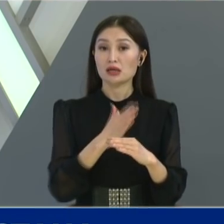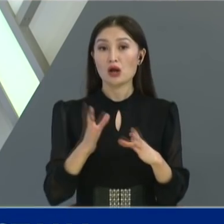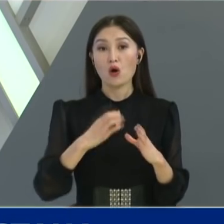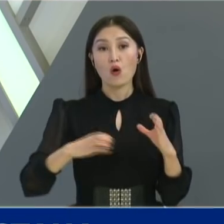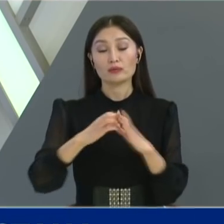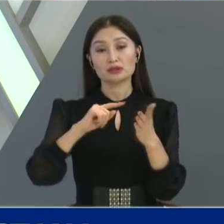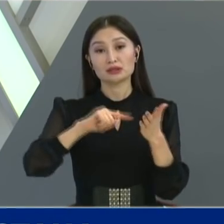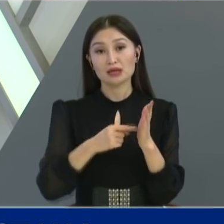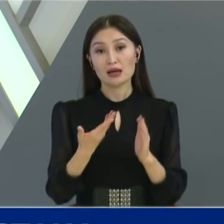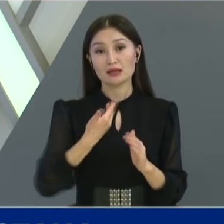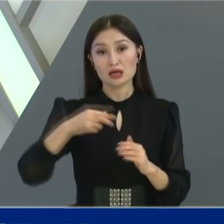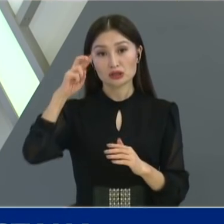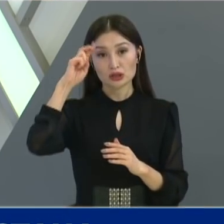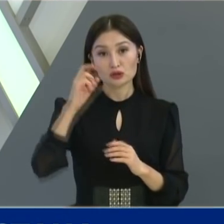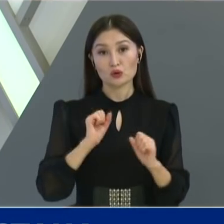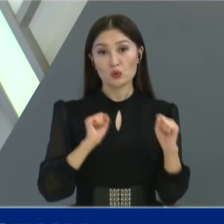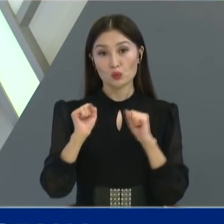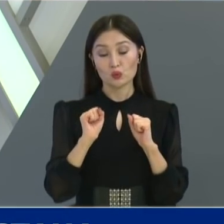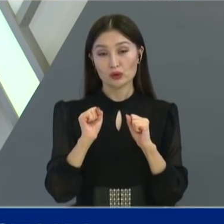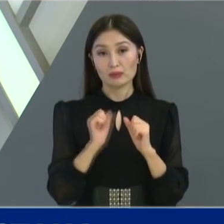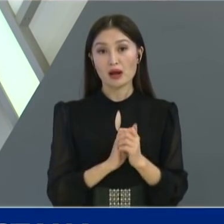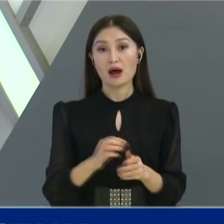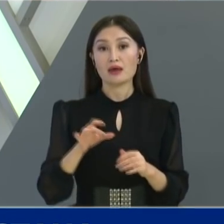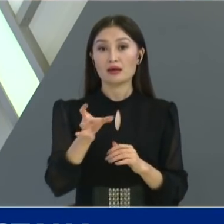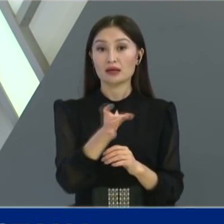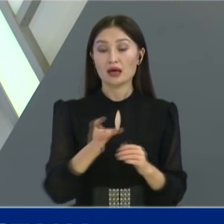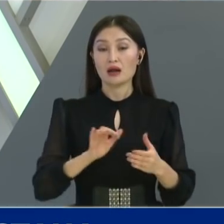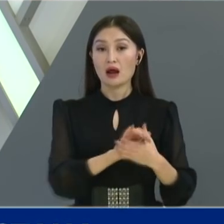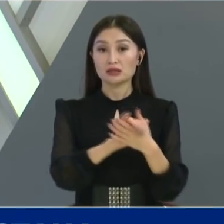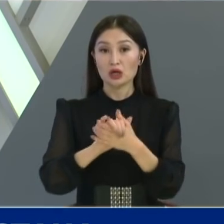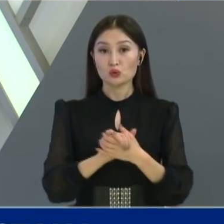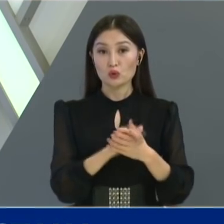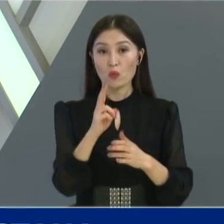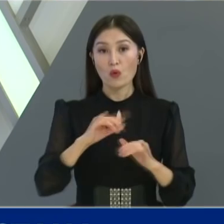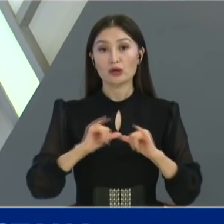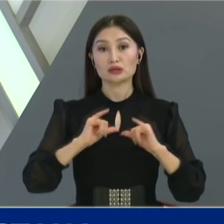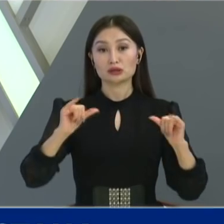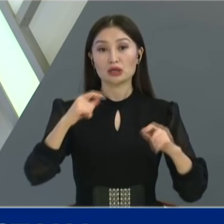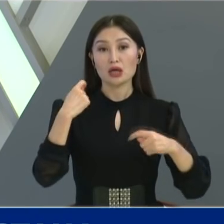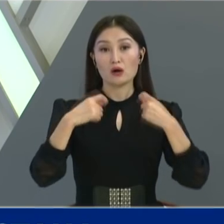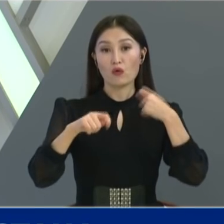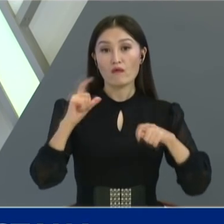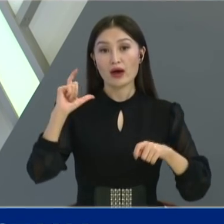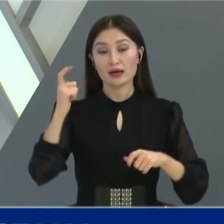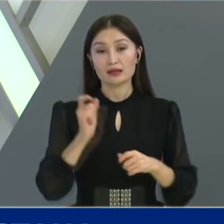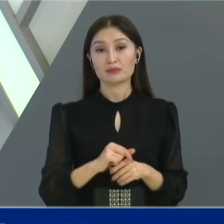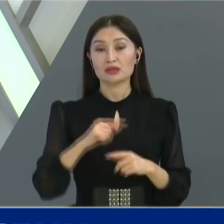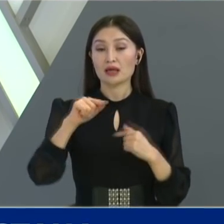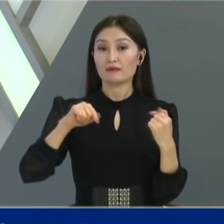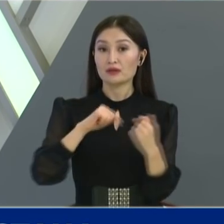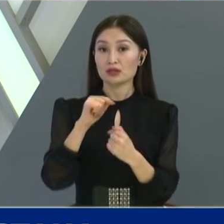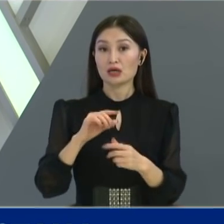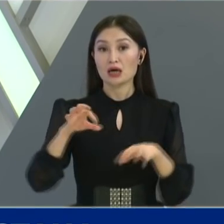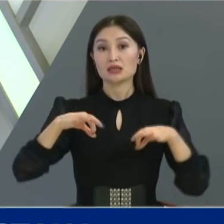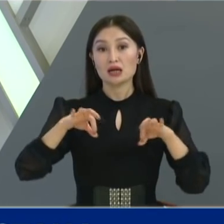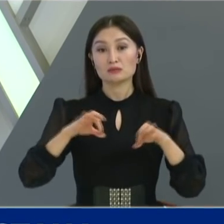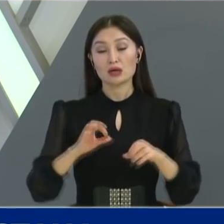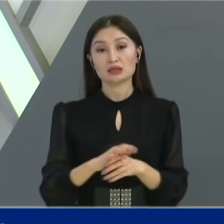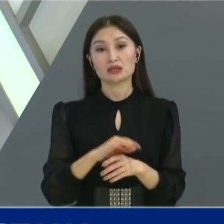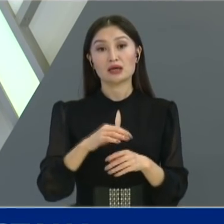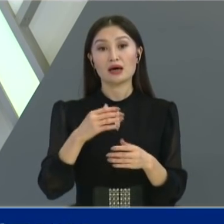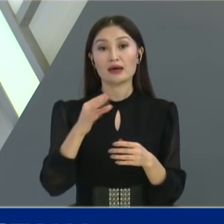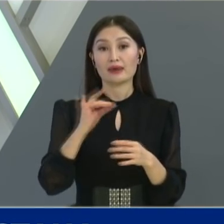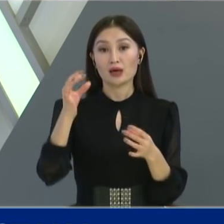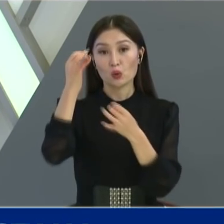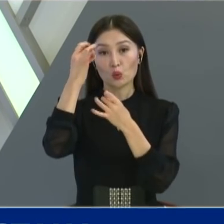наши государства активно укрепляют региональное сотрудничество по расширению торгово-экономических, инвестиционных, транспортно-коммуникационных